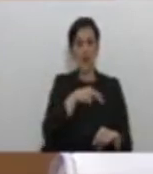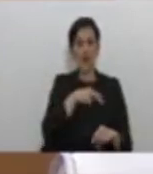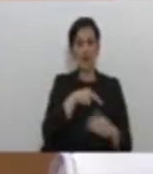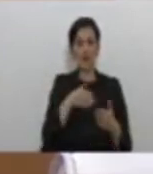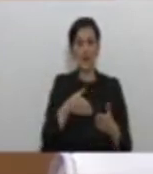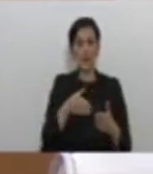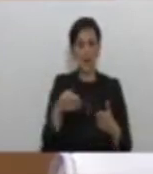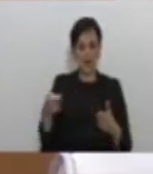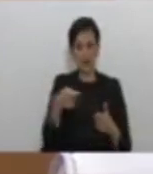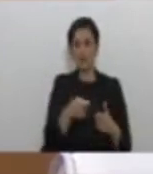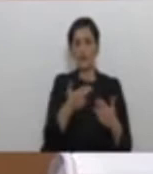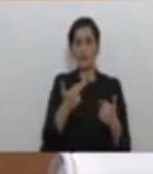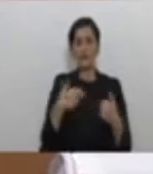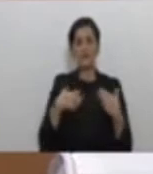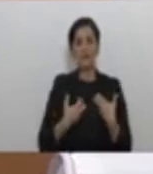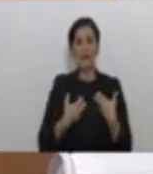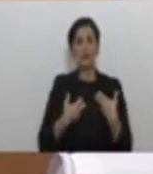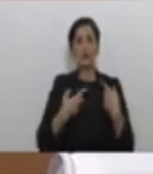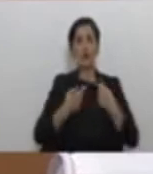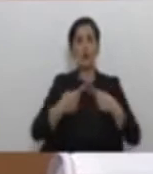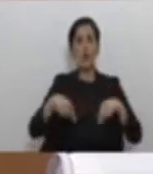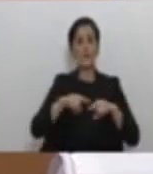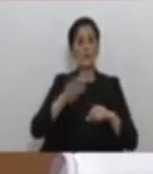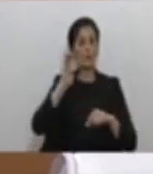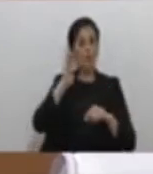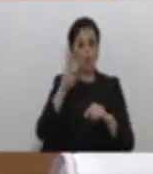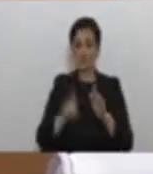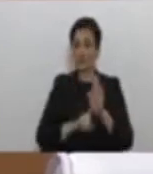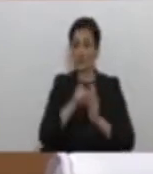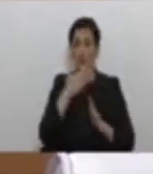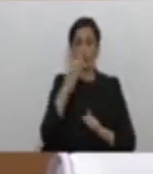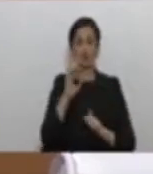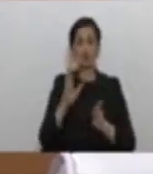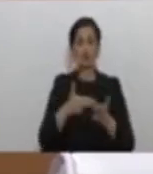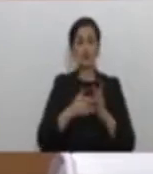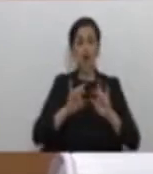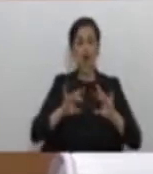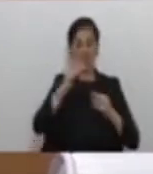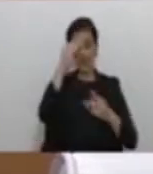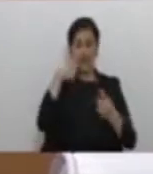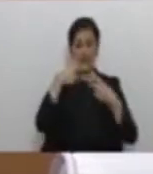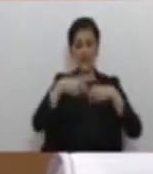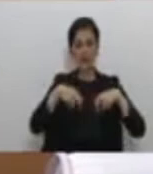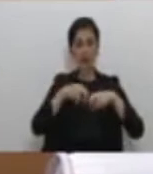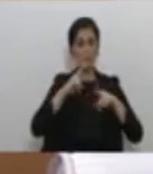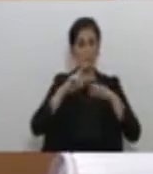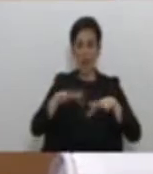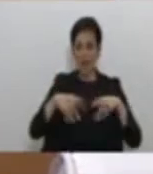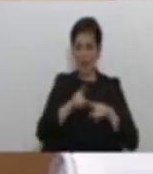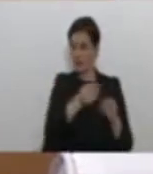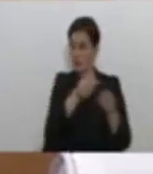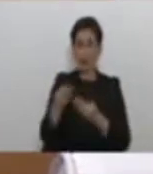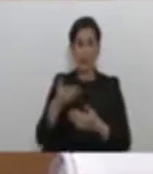და სამწუხაროდ ჯერ კიდევ საკომიტეტო მოსმენებზეც კი არ დაწყებულა სუსის ანგარიშის განხილვა არათუ პლენარულ სესიაზე. მიუხედავად იმისა,